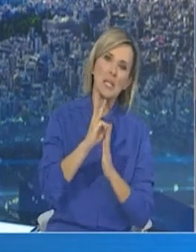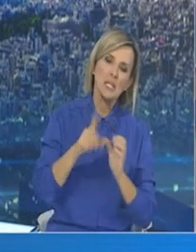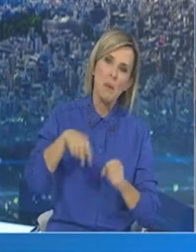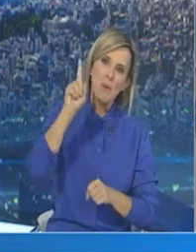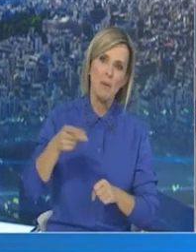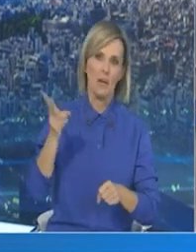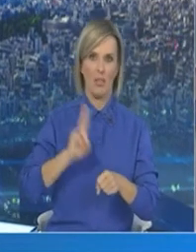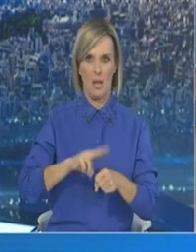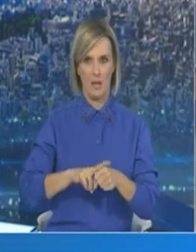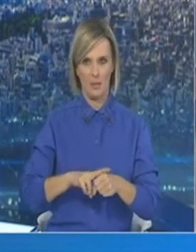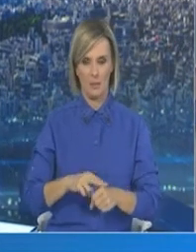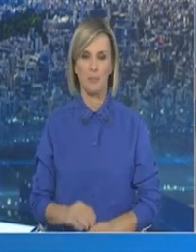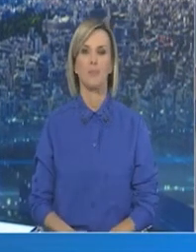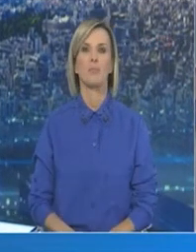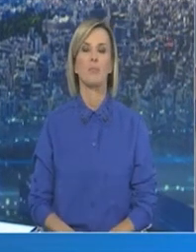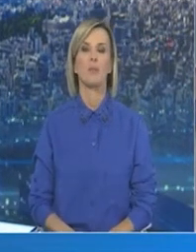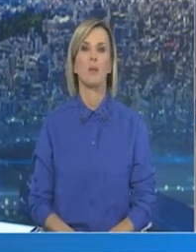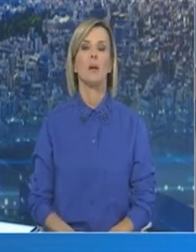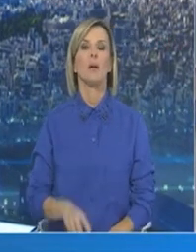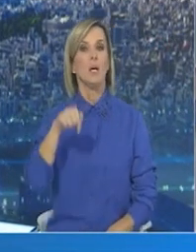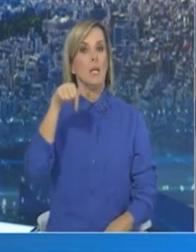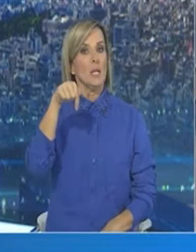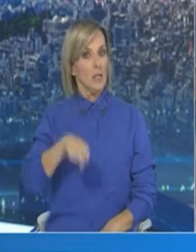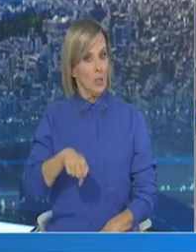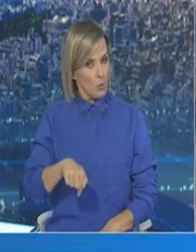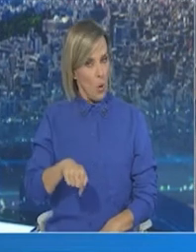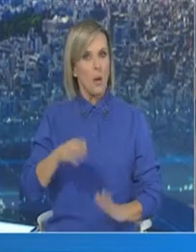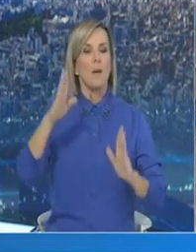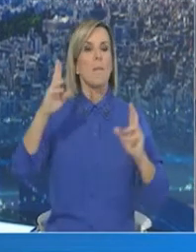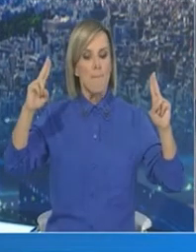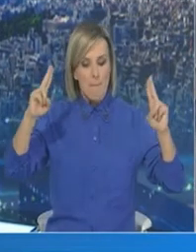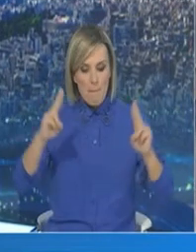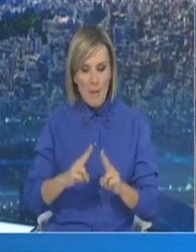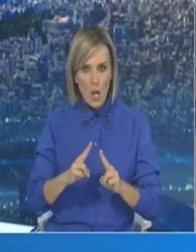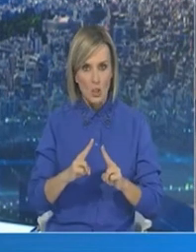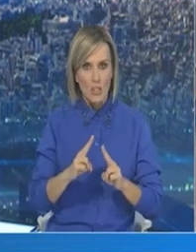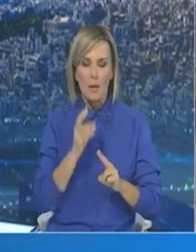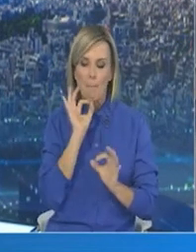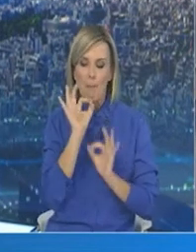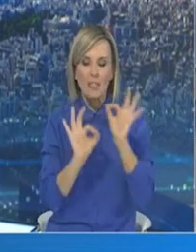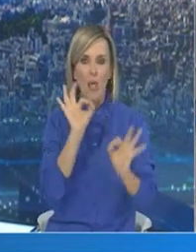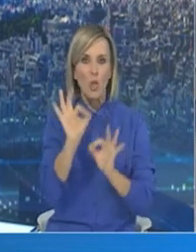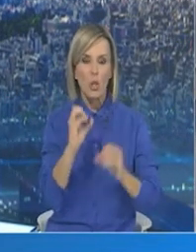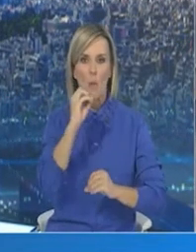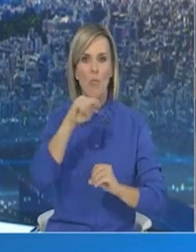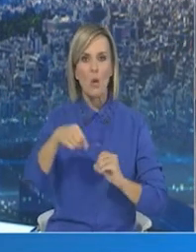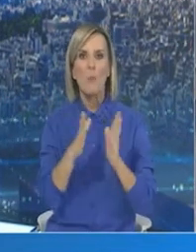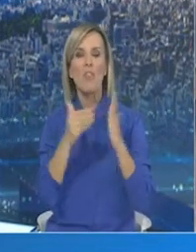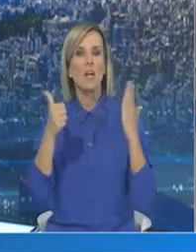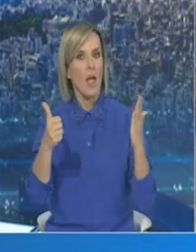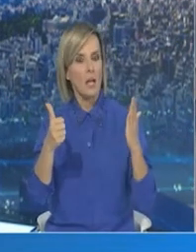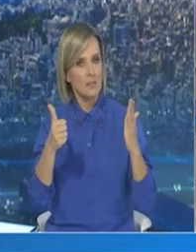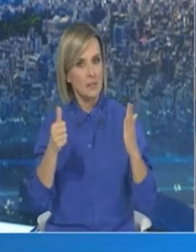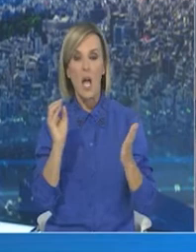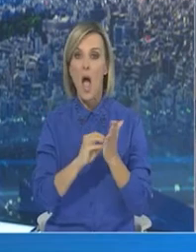μέρα. Σύμφωνα λοιπόν με το RTAF που μειώθηκε στο 0,76, οι νεότερες προβλέψεις μιλούν για μείωση των